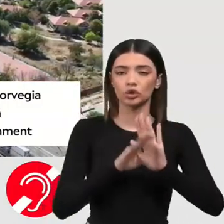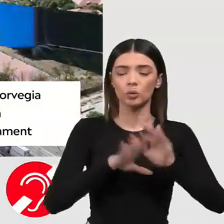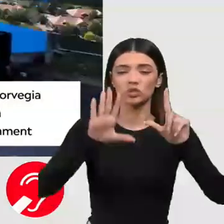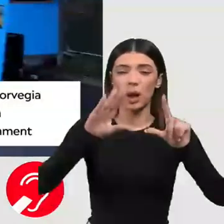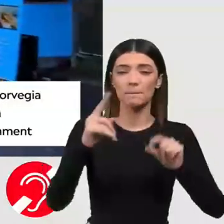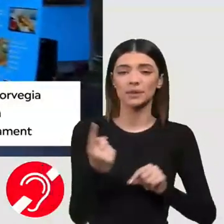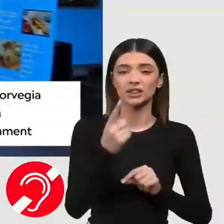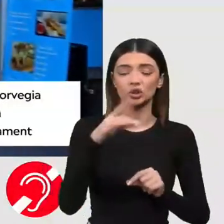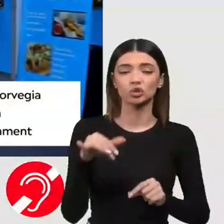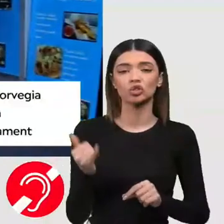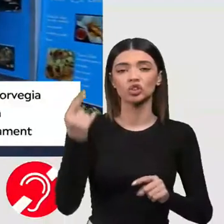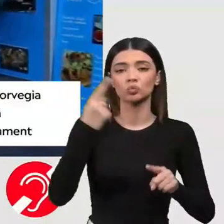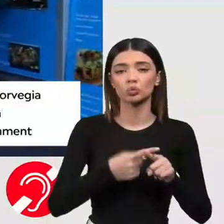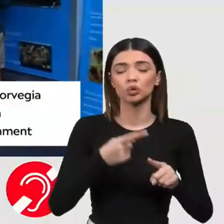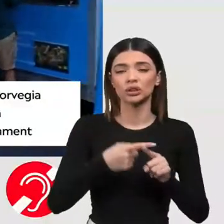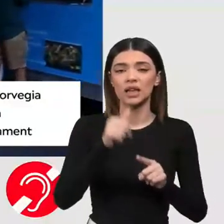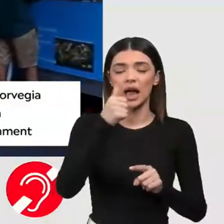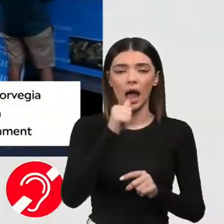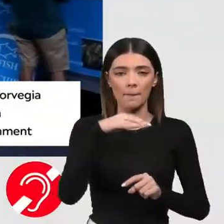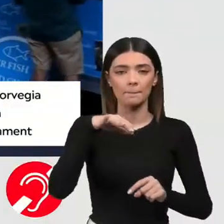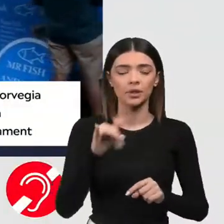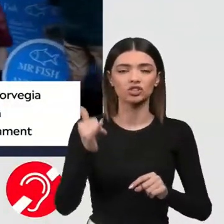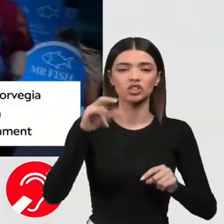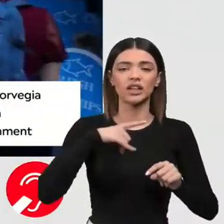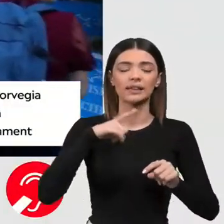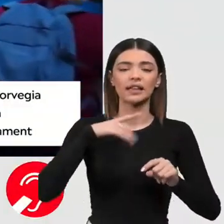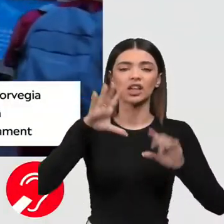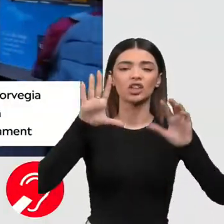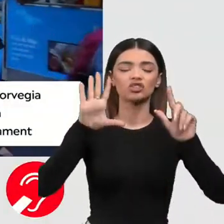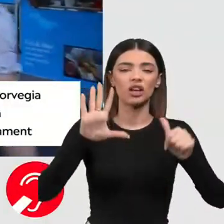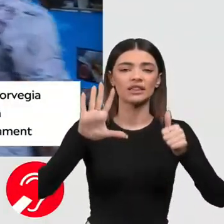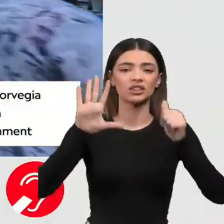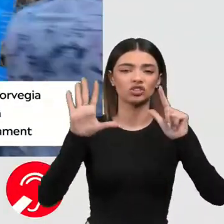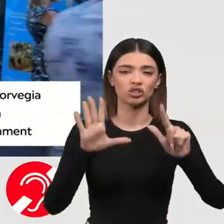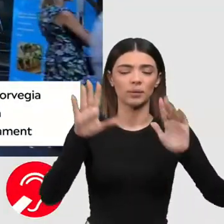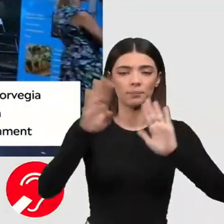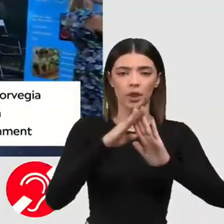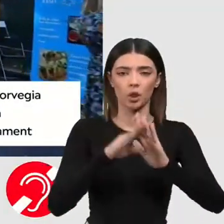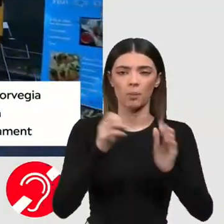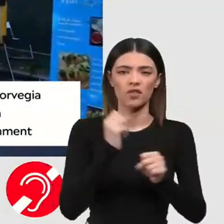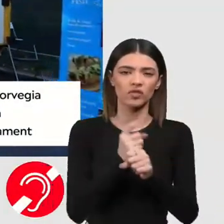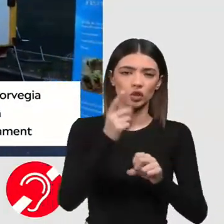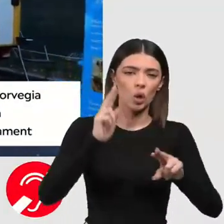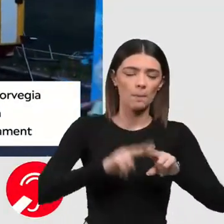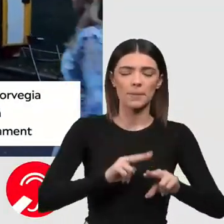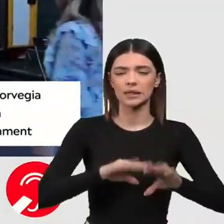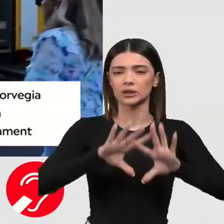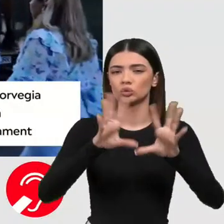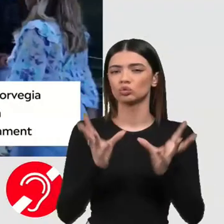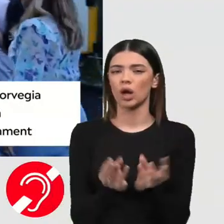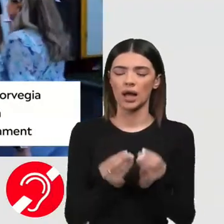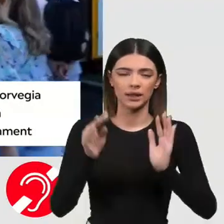71 și apă și salubritate locul 67. Făcând o medie între aceste clasări, România